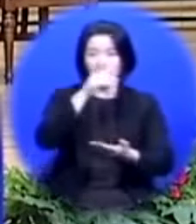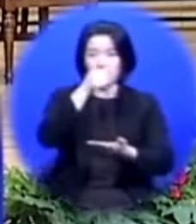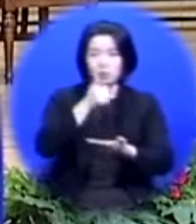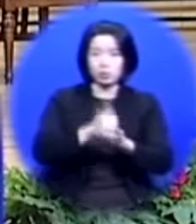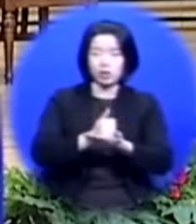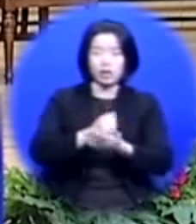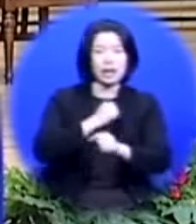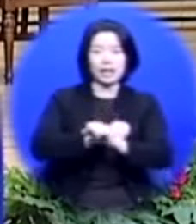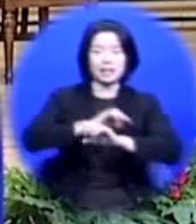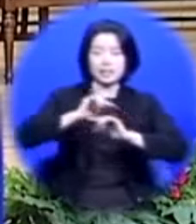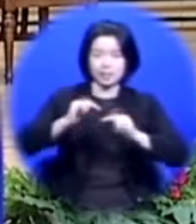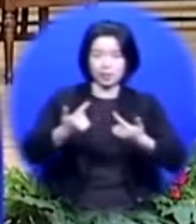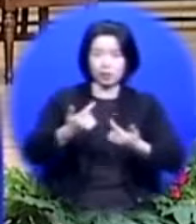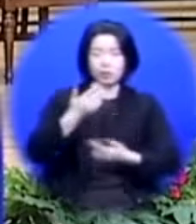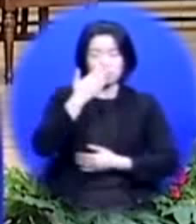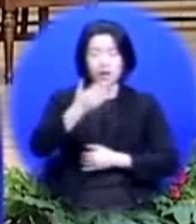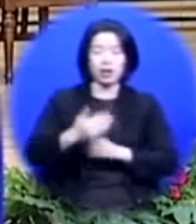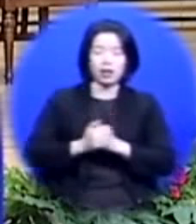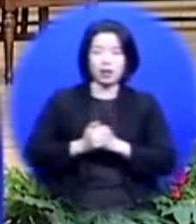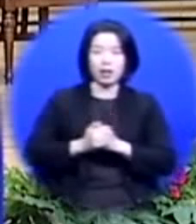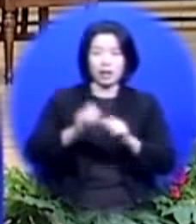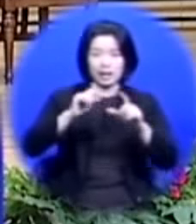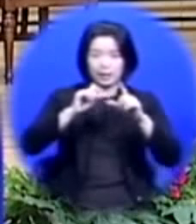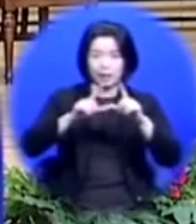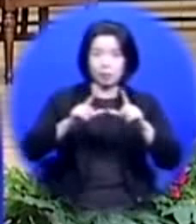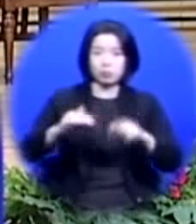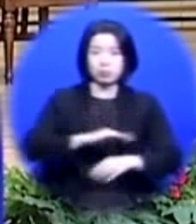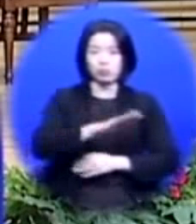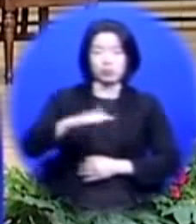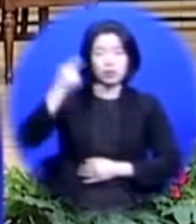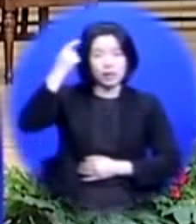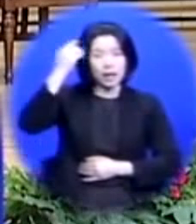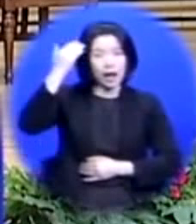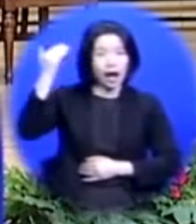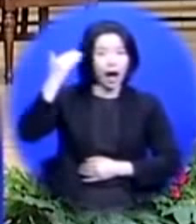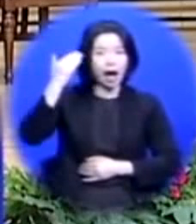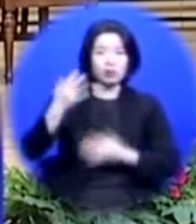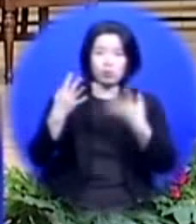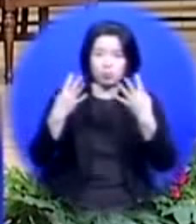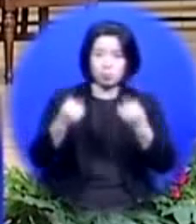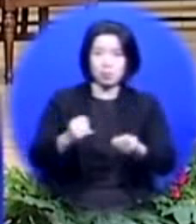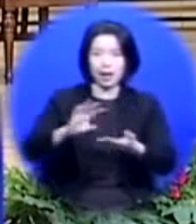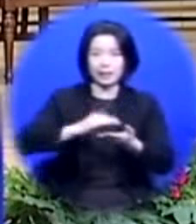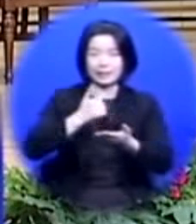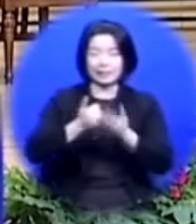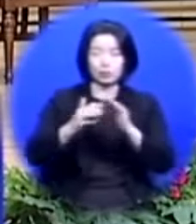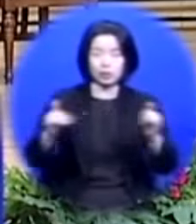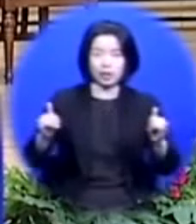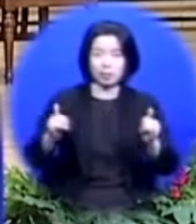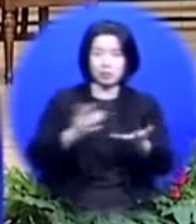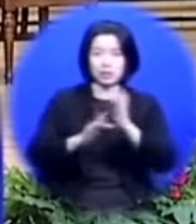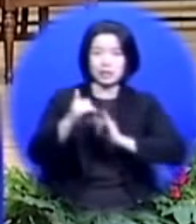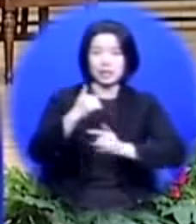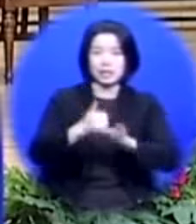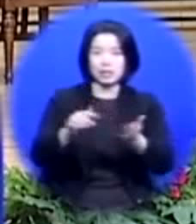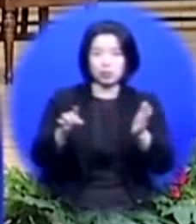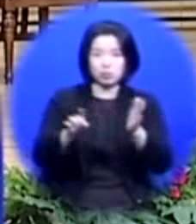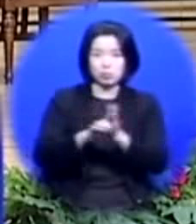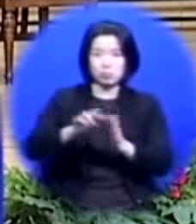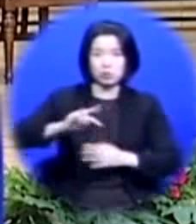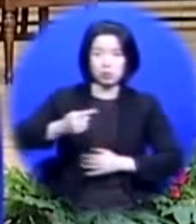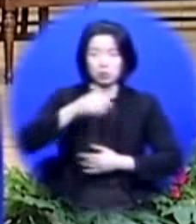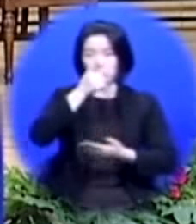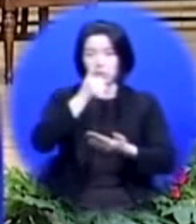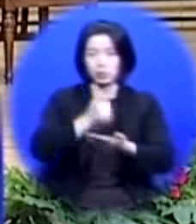되는 거지 대부분 우리 한국의 많은 그리스도인들은 예수님을 믿어도 를 지을 거라고